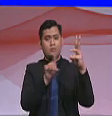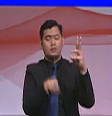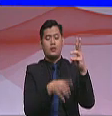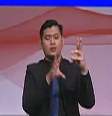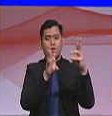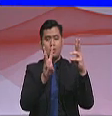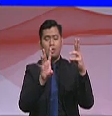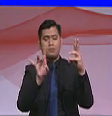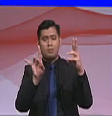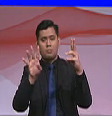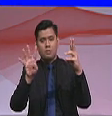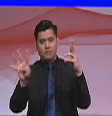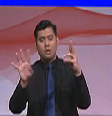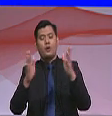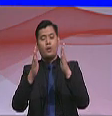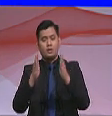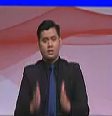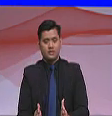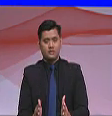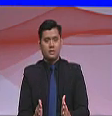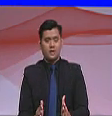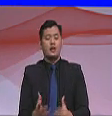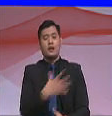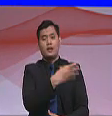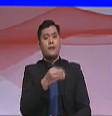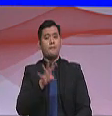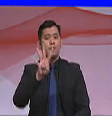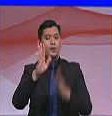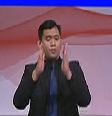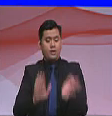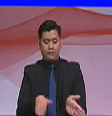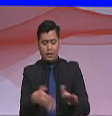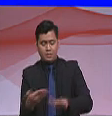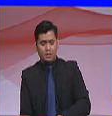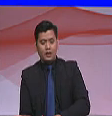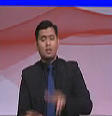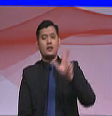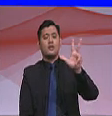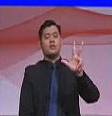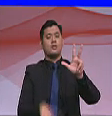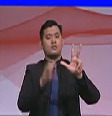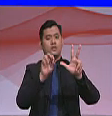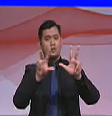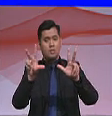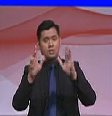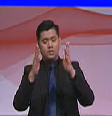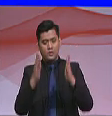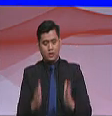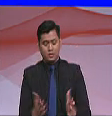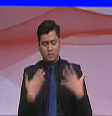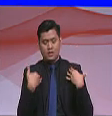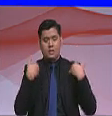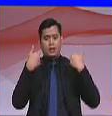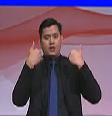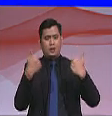16,880 kes dengan 4 kematian dilaporkan. 350 kes sembuh turut direkodkan, jumlah tertinggi sejak